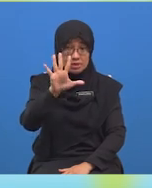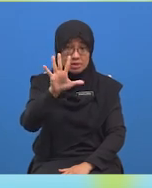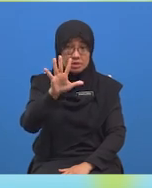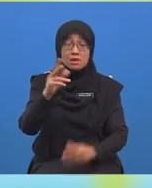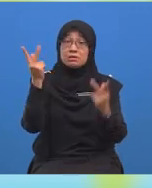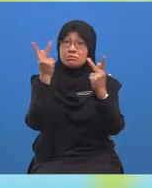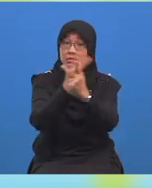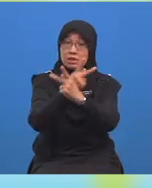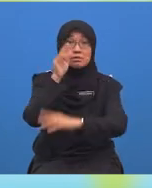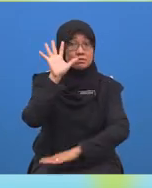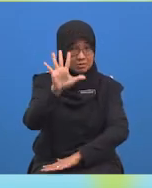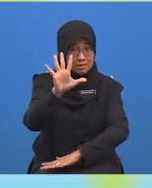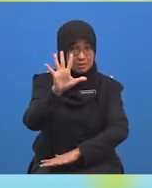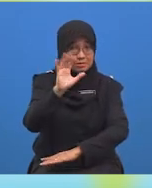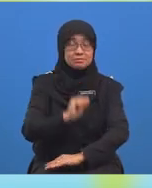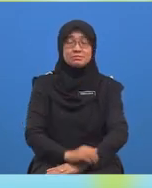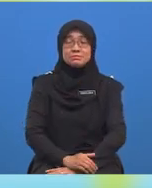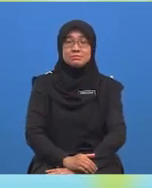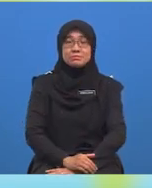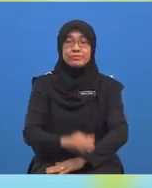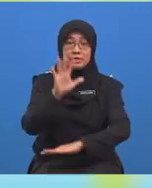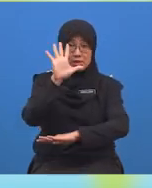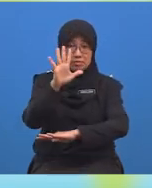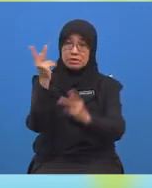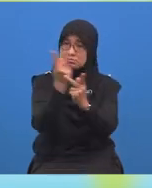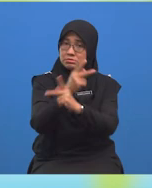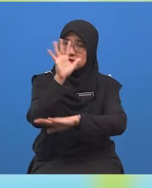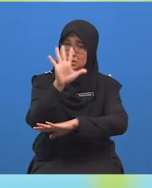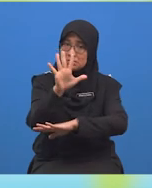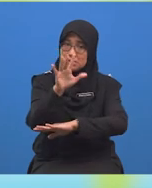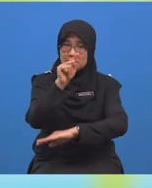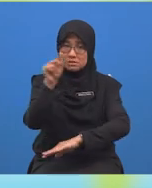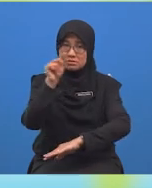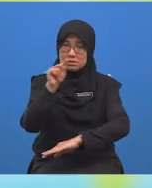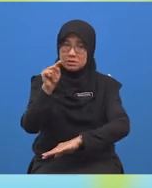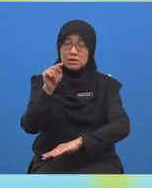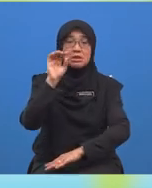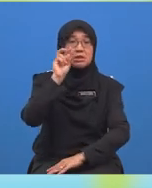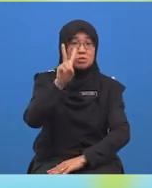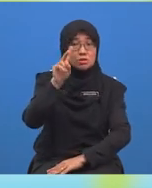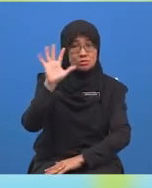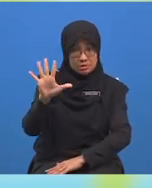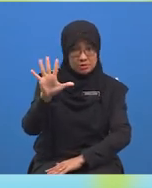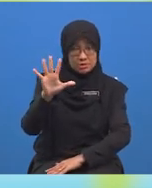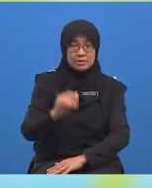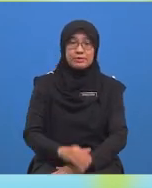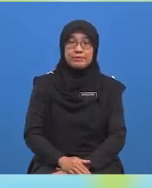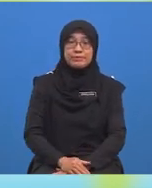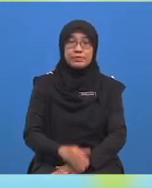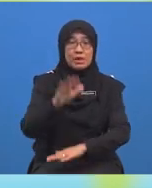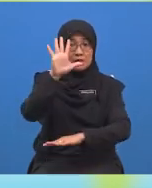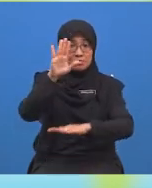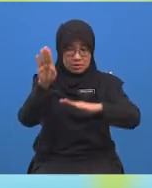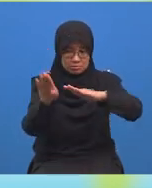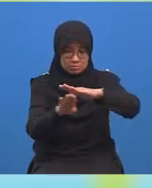25 darab 5. 5 darab 5 sama dengan 25. 5